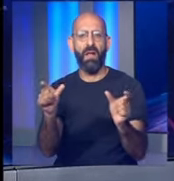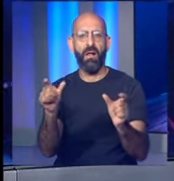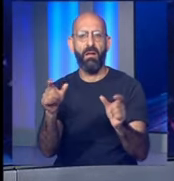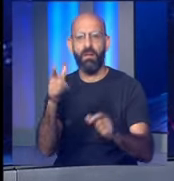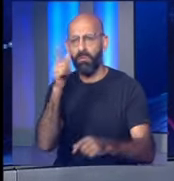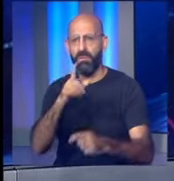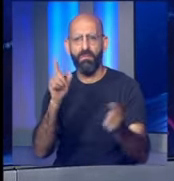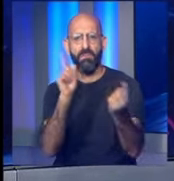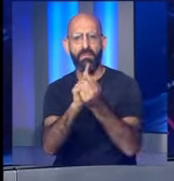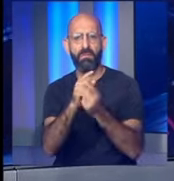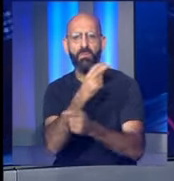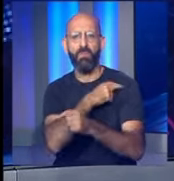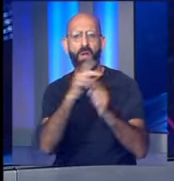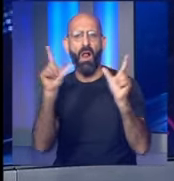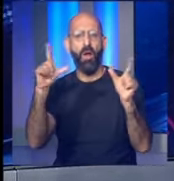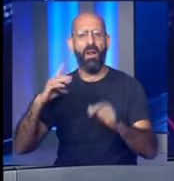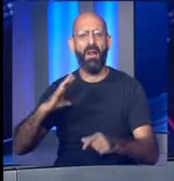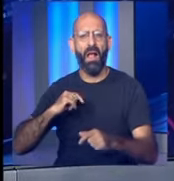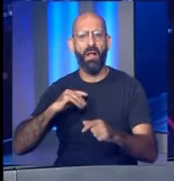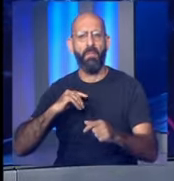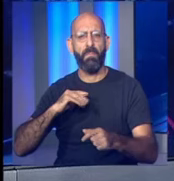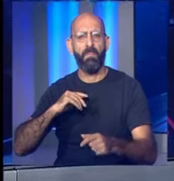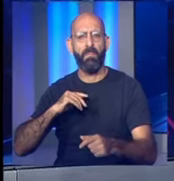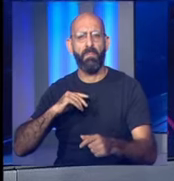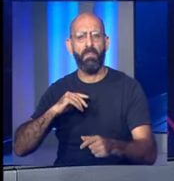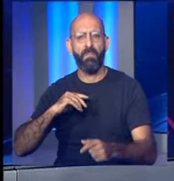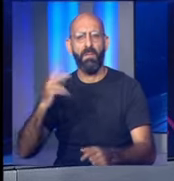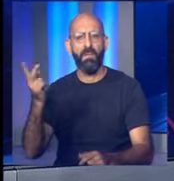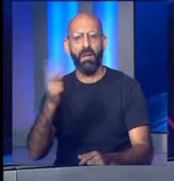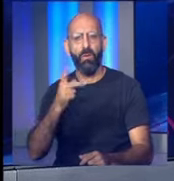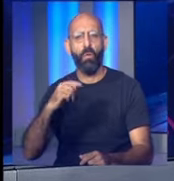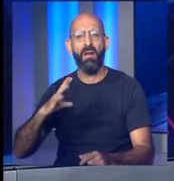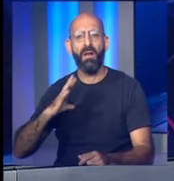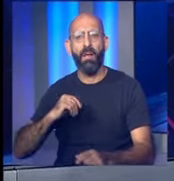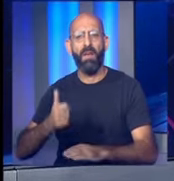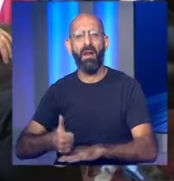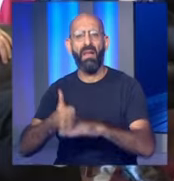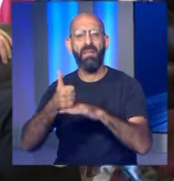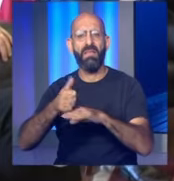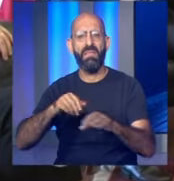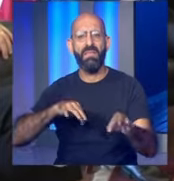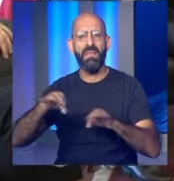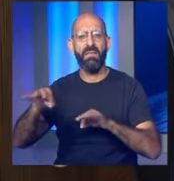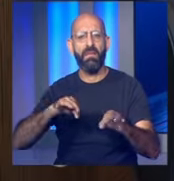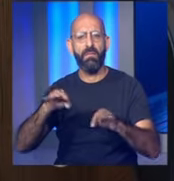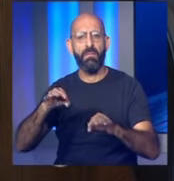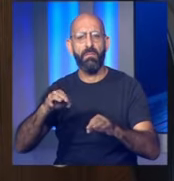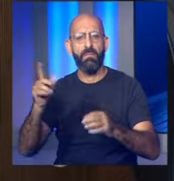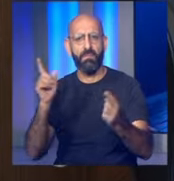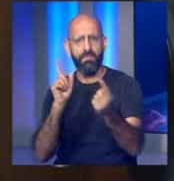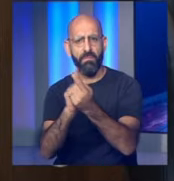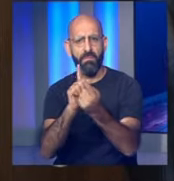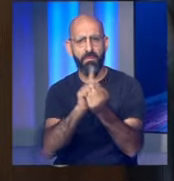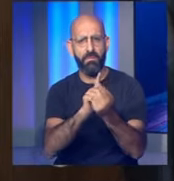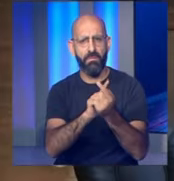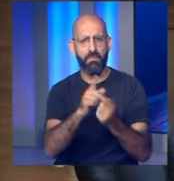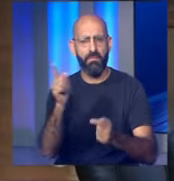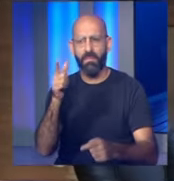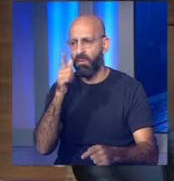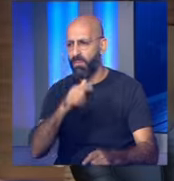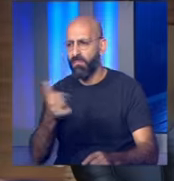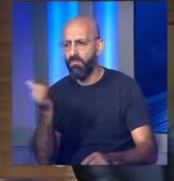العميد موريس سليم في مكتبه في اليرزي وفدا من التيار الوطني الحر ضم النائبين جيمي جبور وسامر